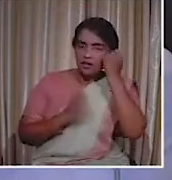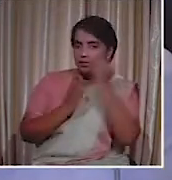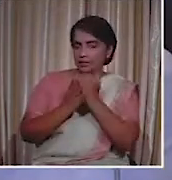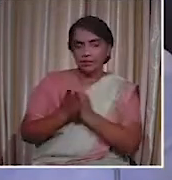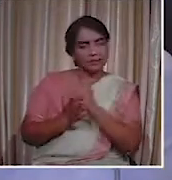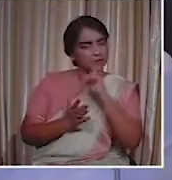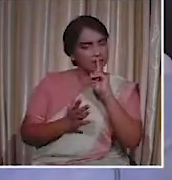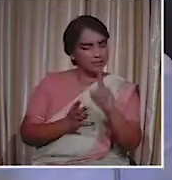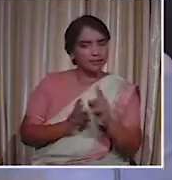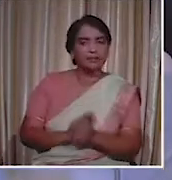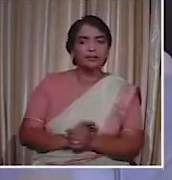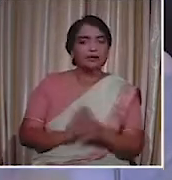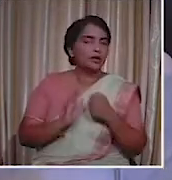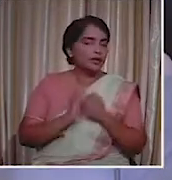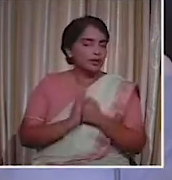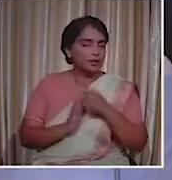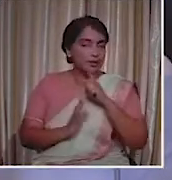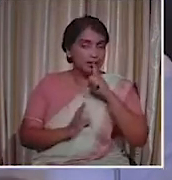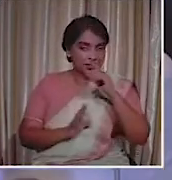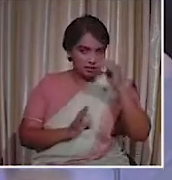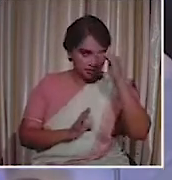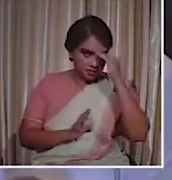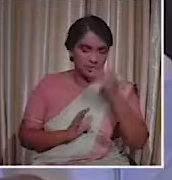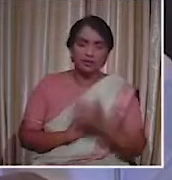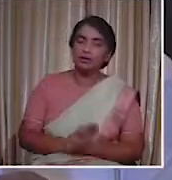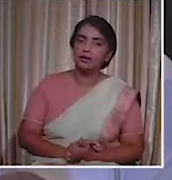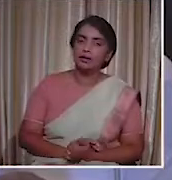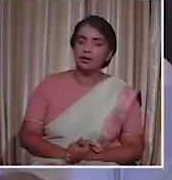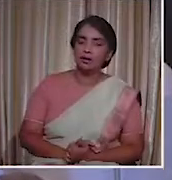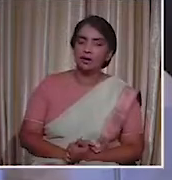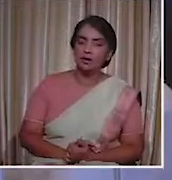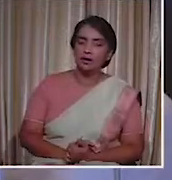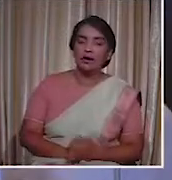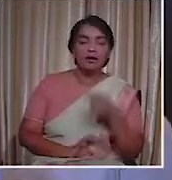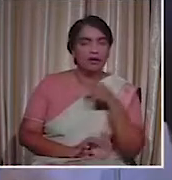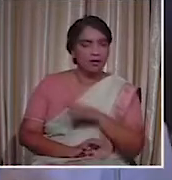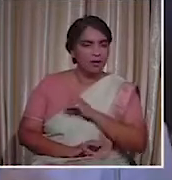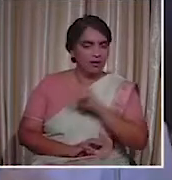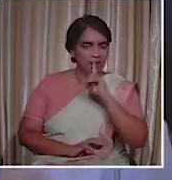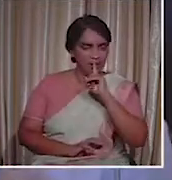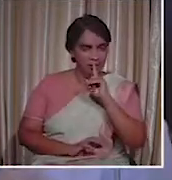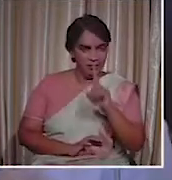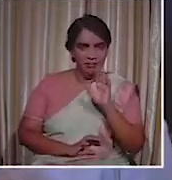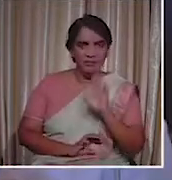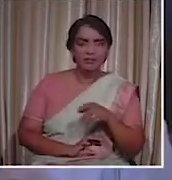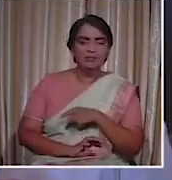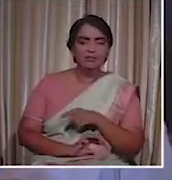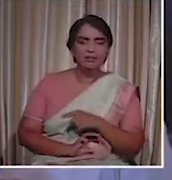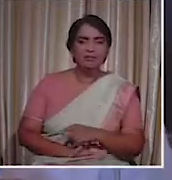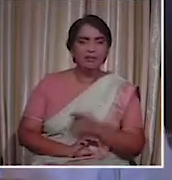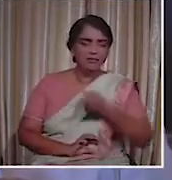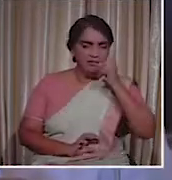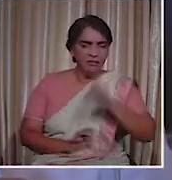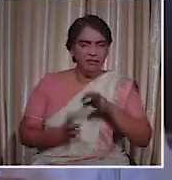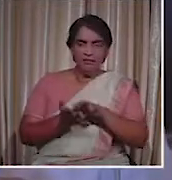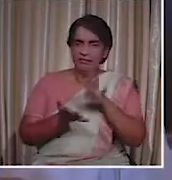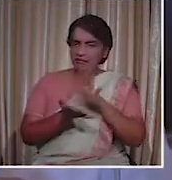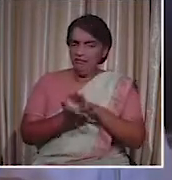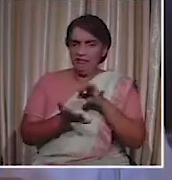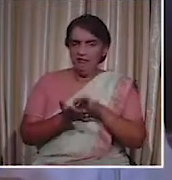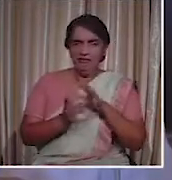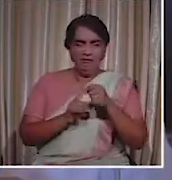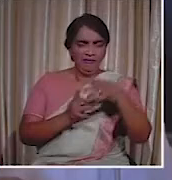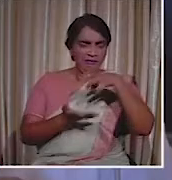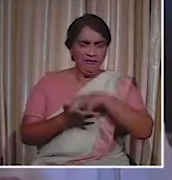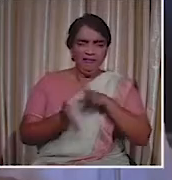තිබෙනු. ගරු කථානායකතුමනි, මෙහි සඳහන් නිර්දේශ අතර පළාත්